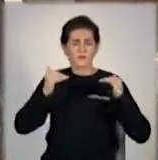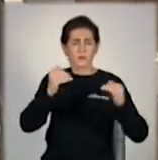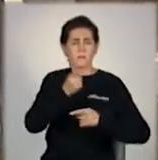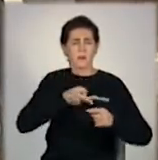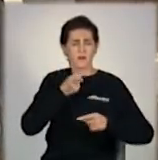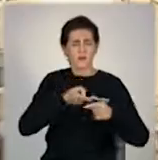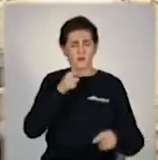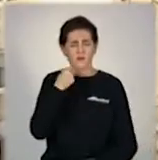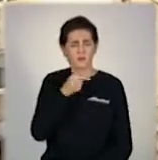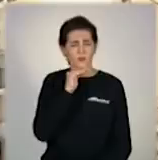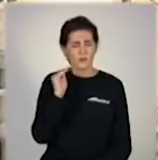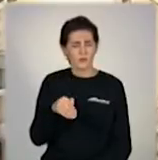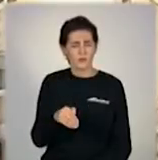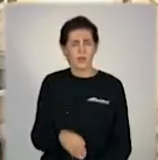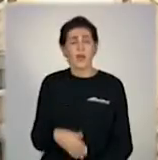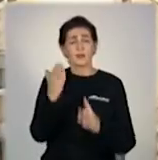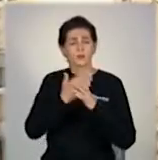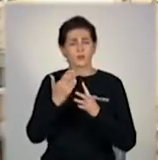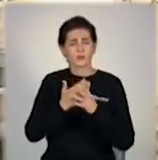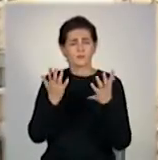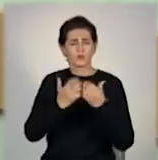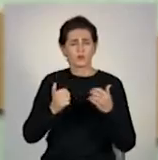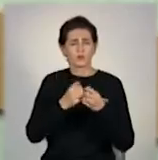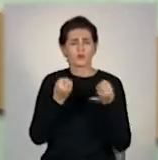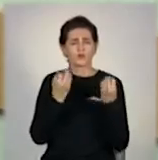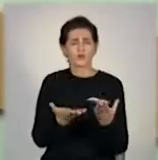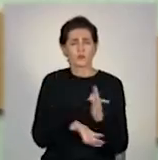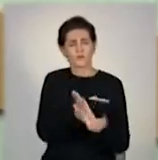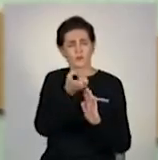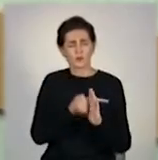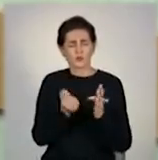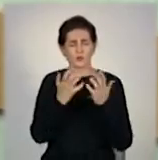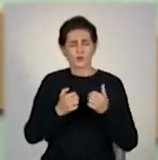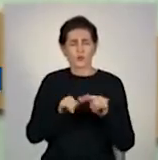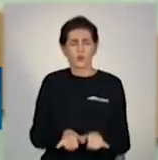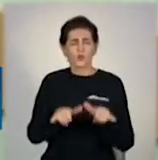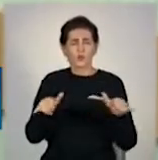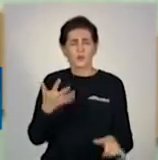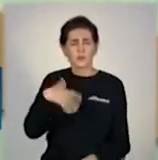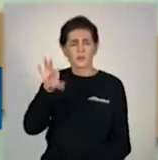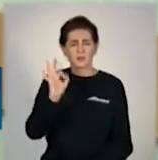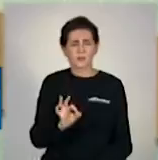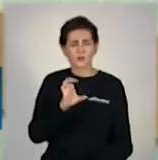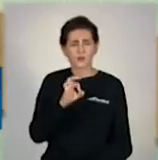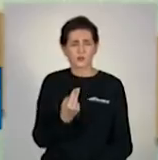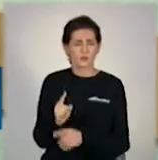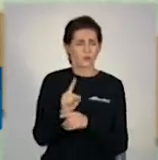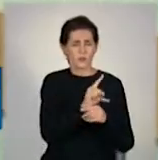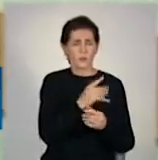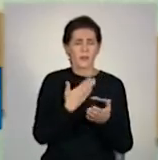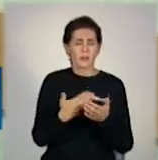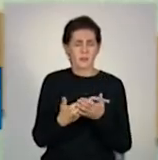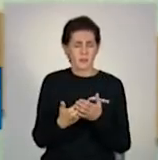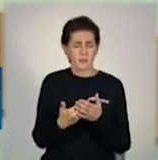фахівці. Субсидія розраховується з урахуванням збільшених на 50% соціальних нормативів. Ось,